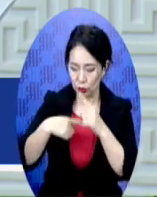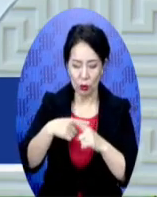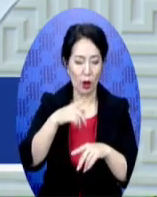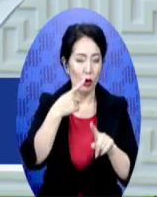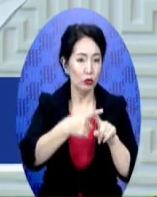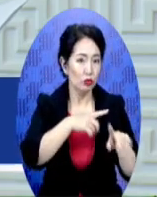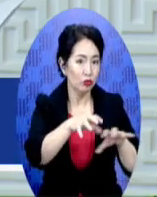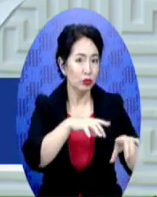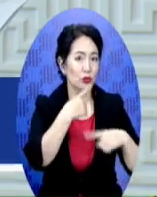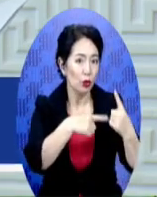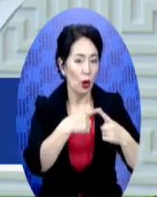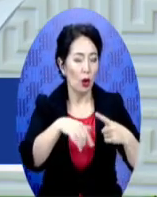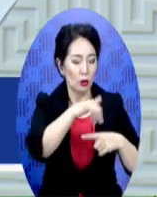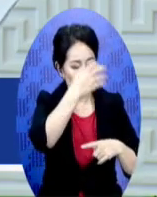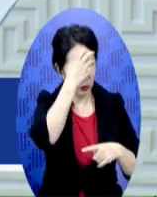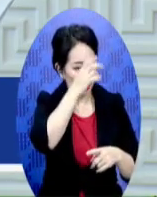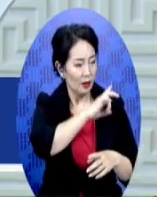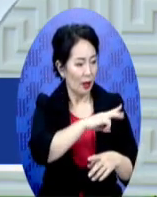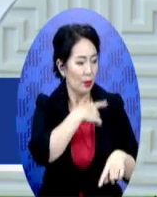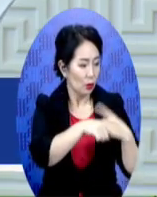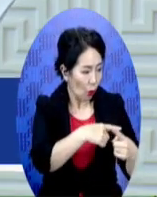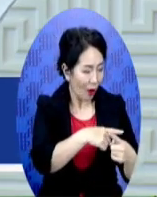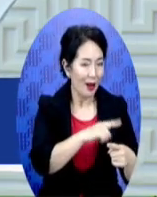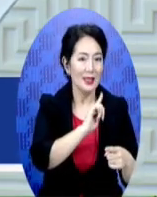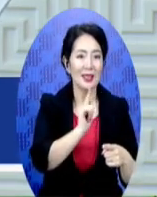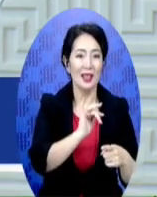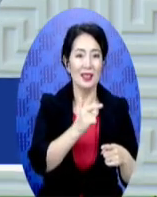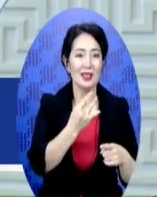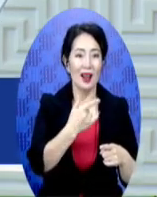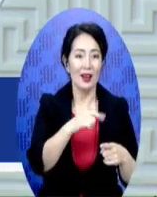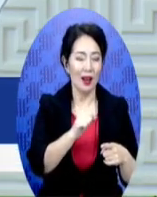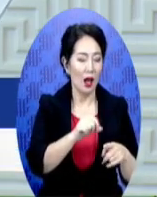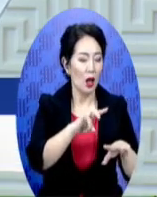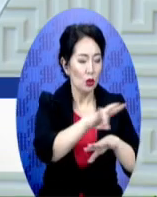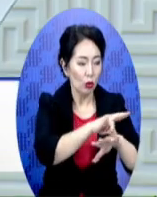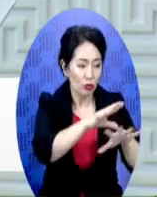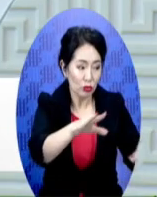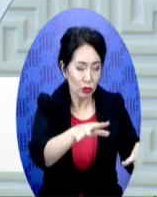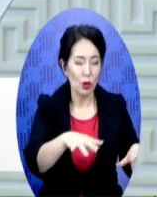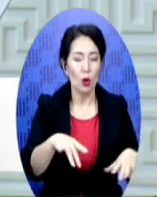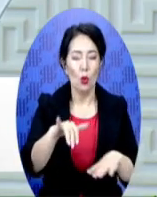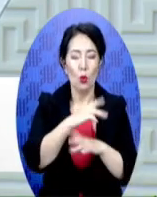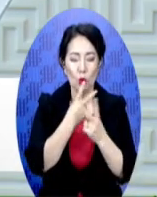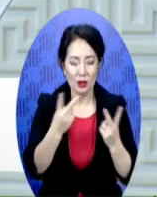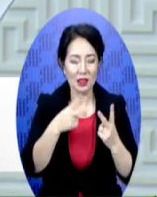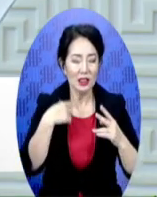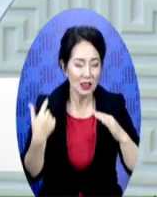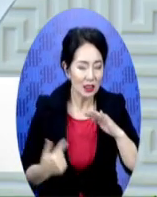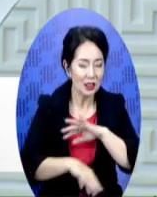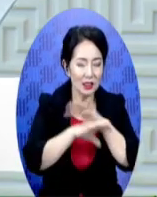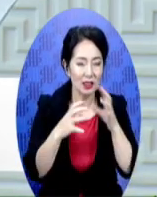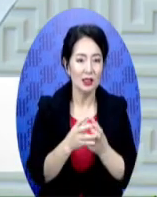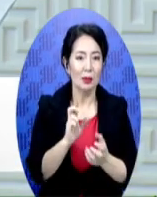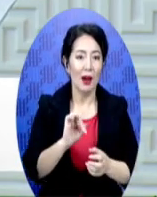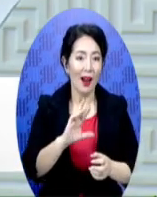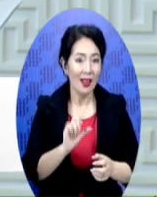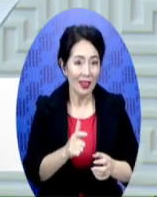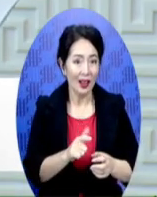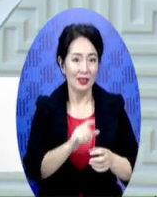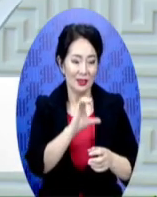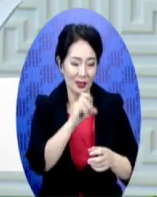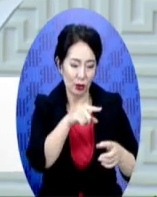улс төрийн намын тухай, засаг захиргаа нутаг дэвсгэрийн нэгжлэх үүний удирдлагын тухай, үндэсний баялагын сангийн тухай зэрэг 30 гаруй